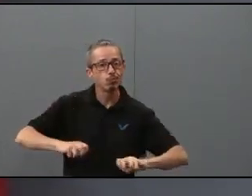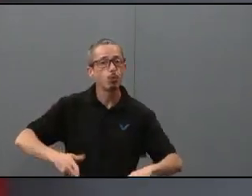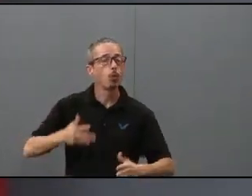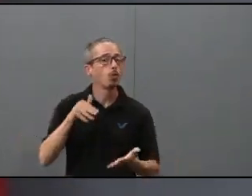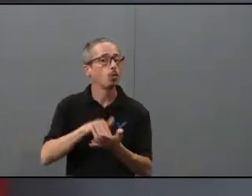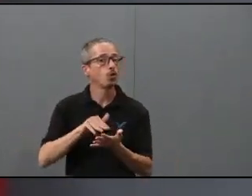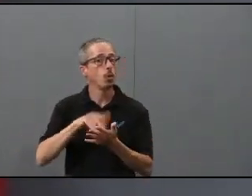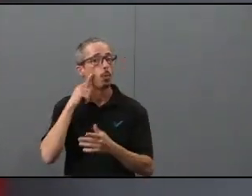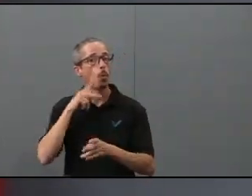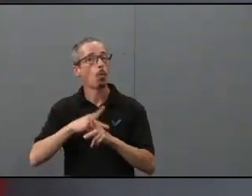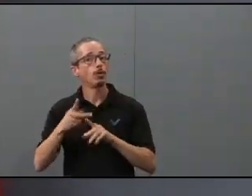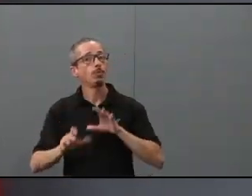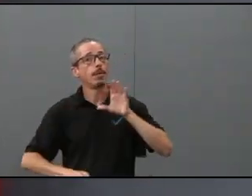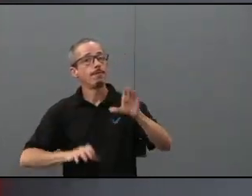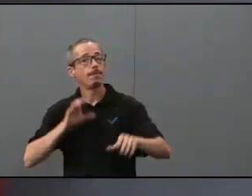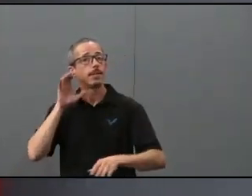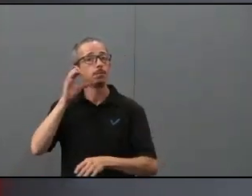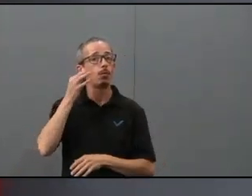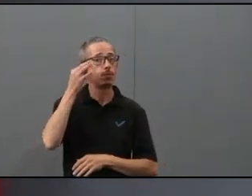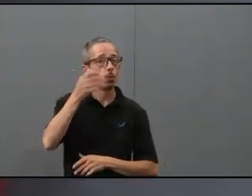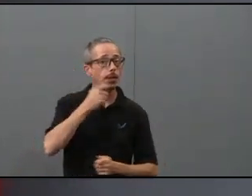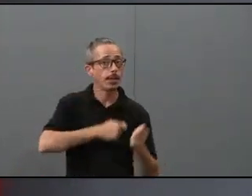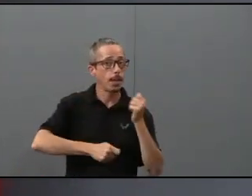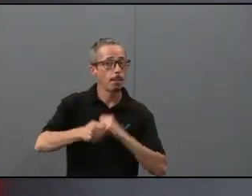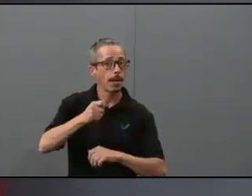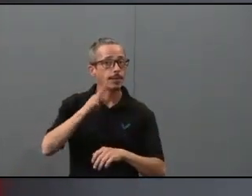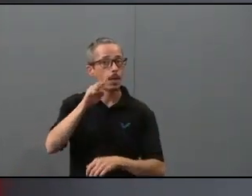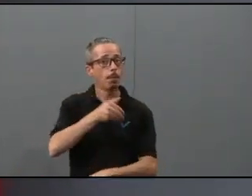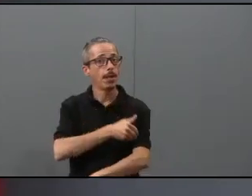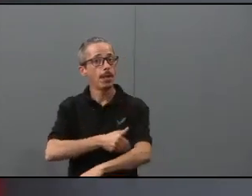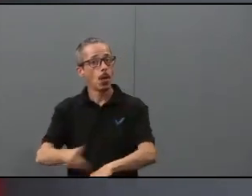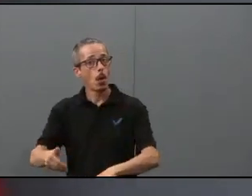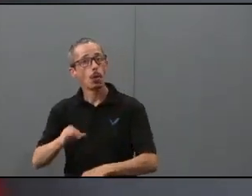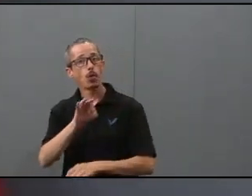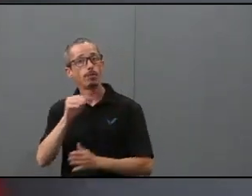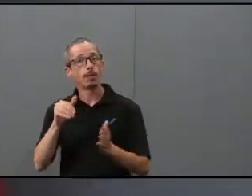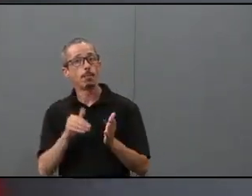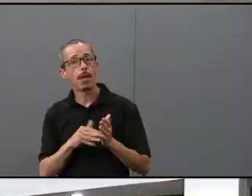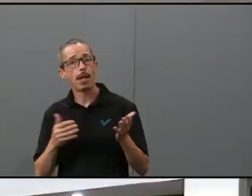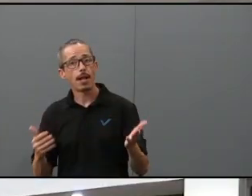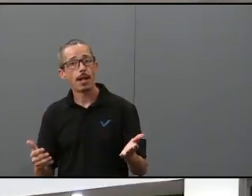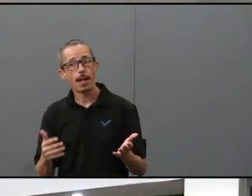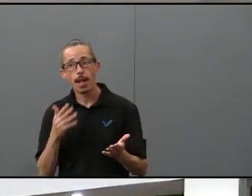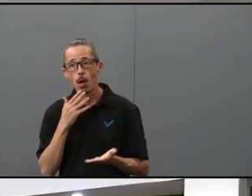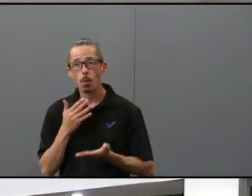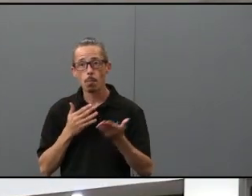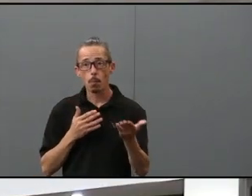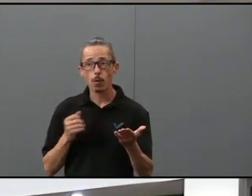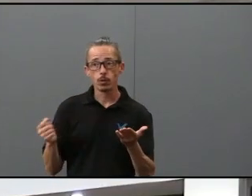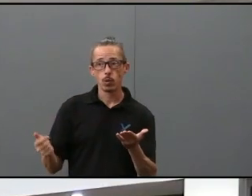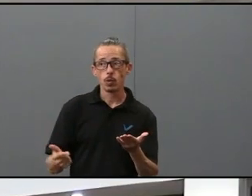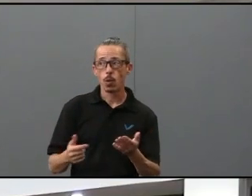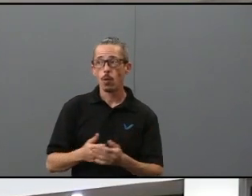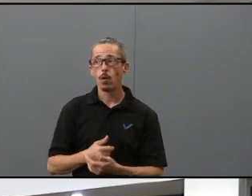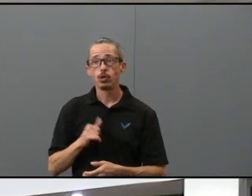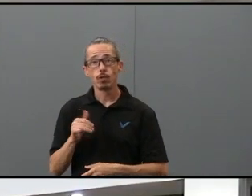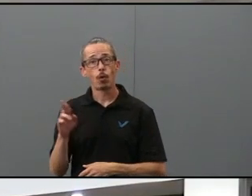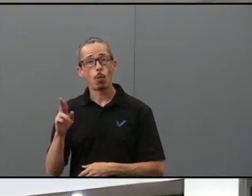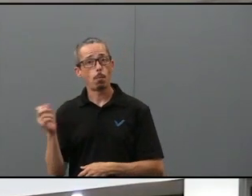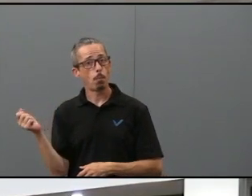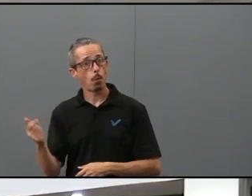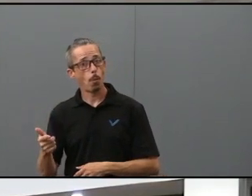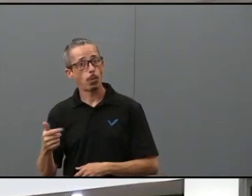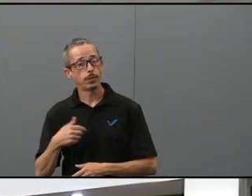d'investissement pour une dépense et un emprunt de 4900000 dollars merci donc un proposeur un appuyur jeifer robiè je